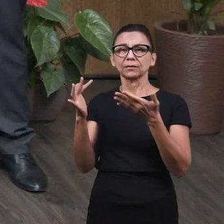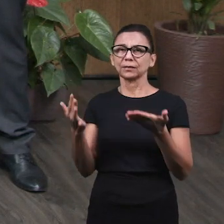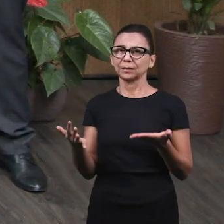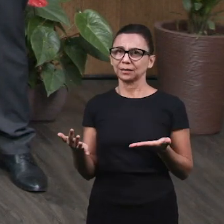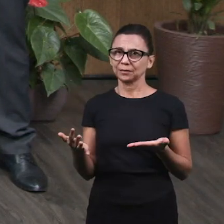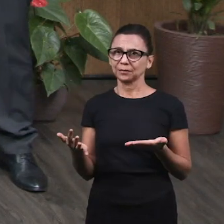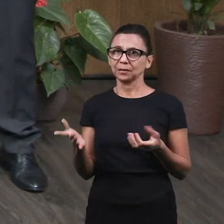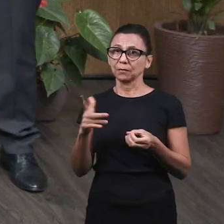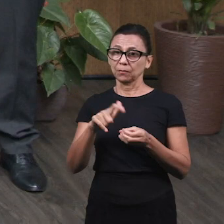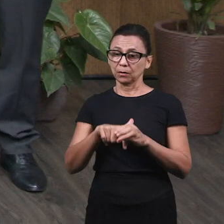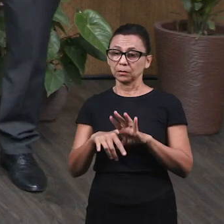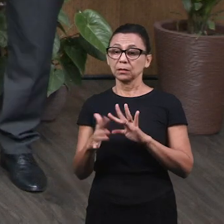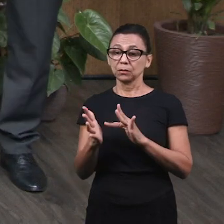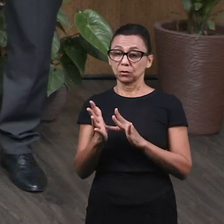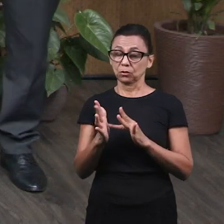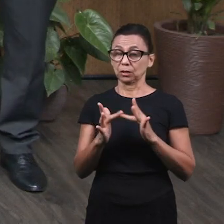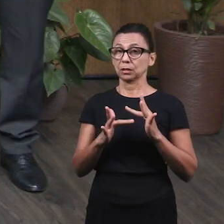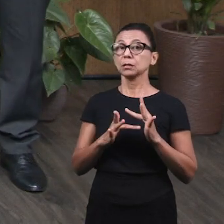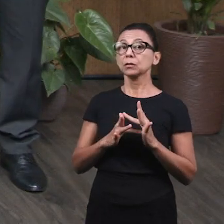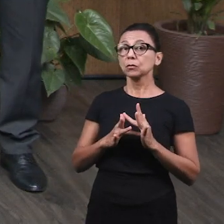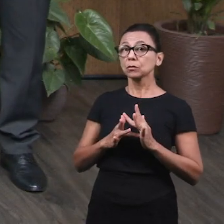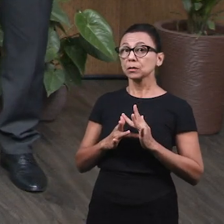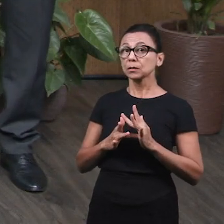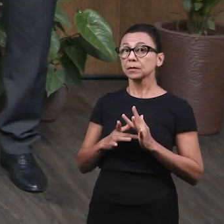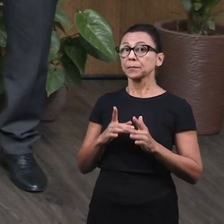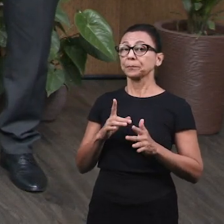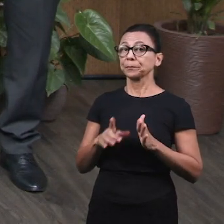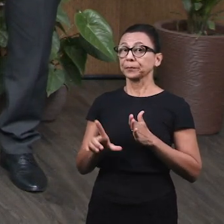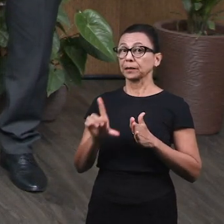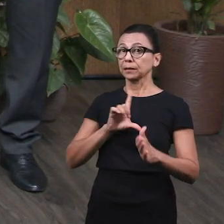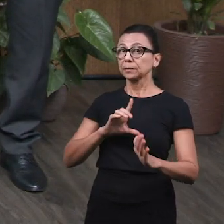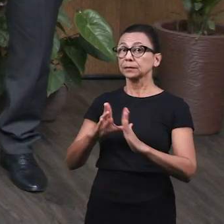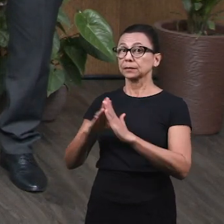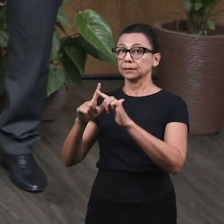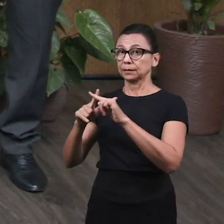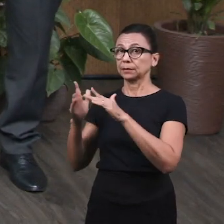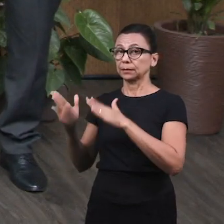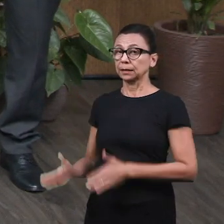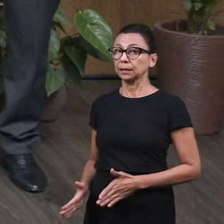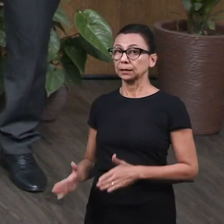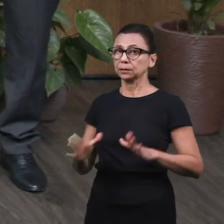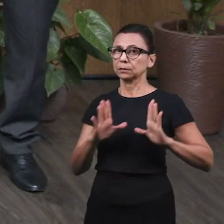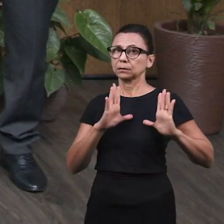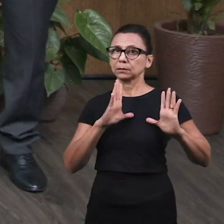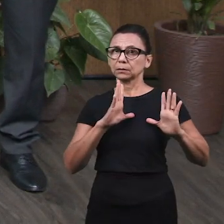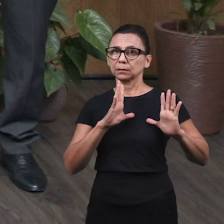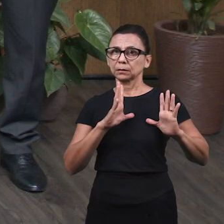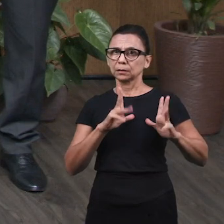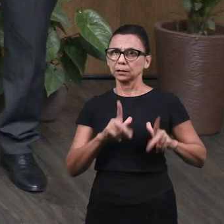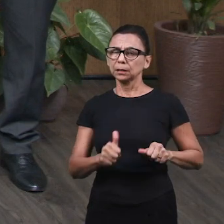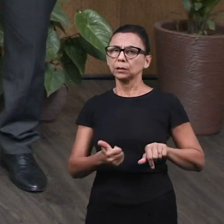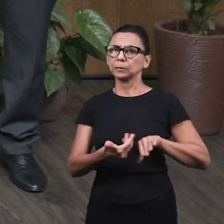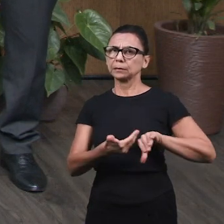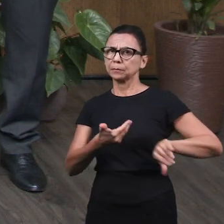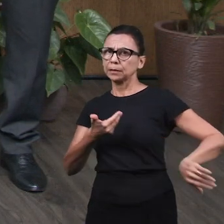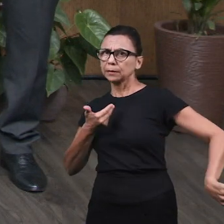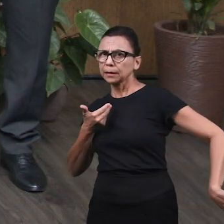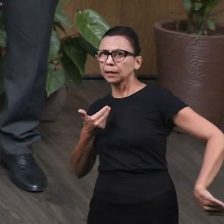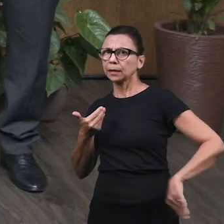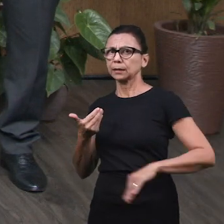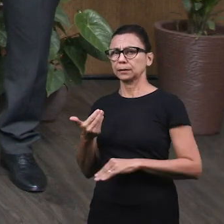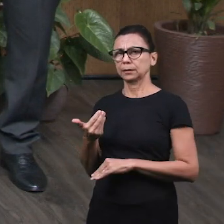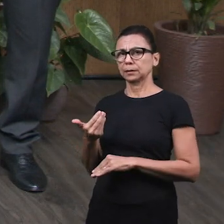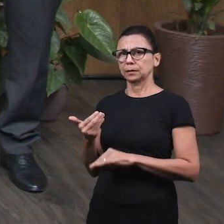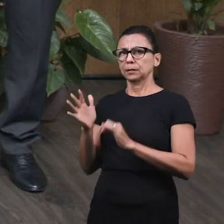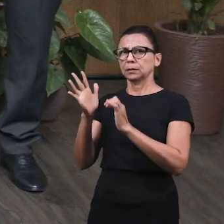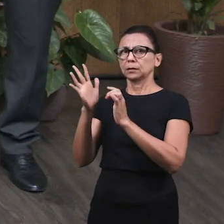temps où l'Église est préparée pour monter à l'éternité.